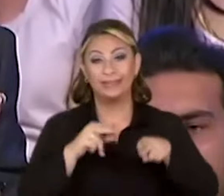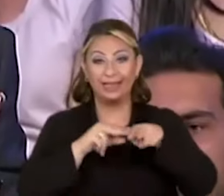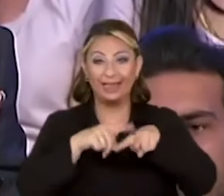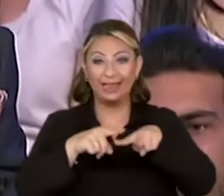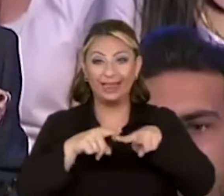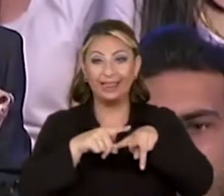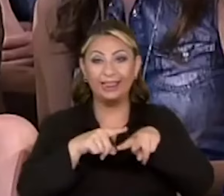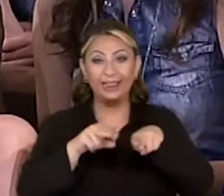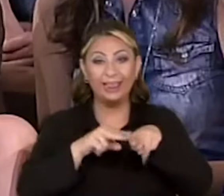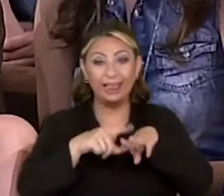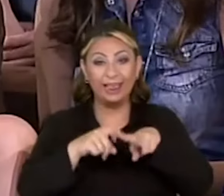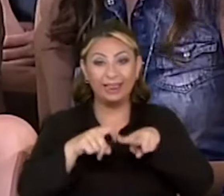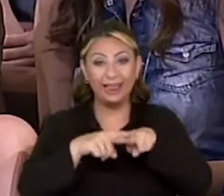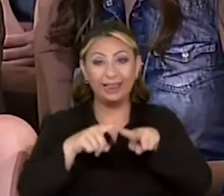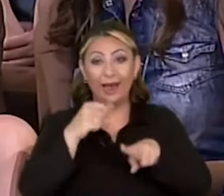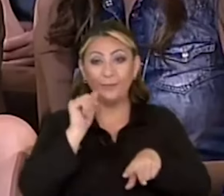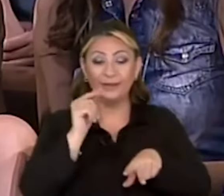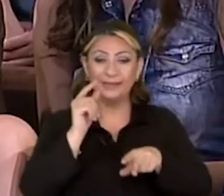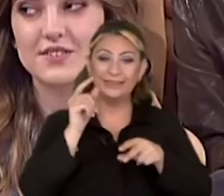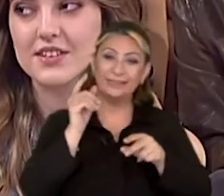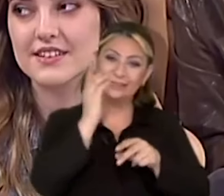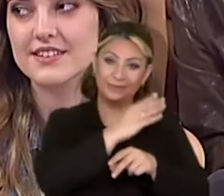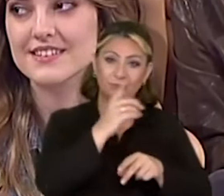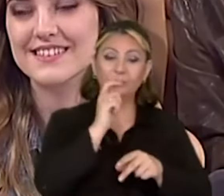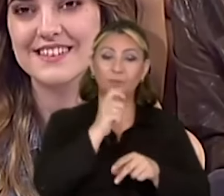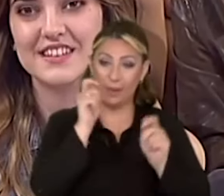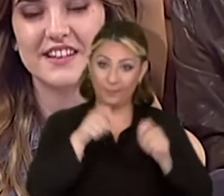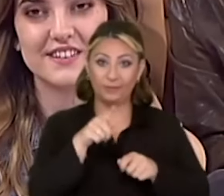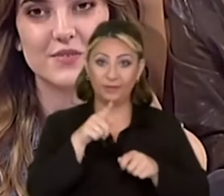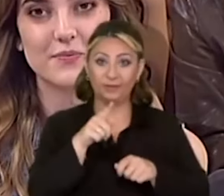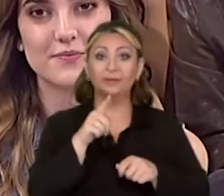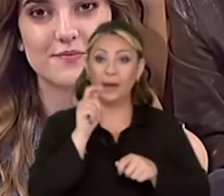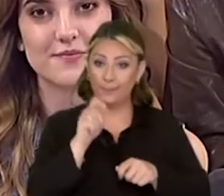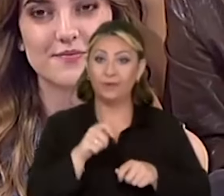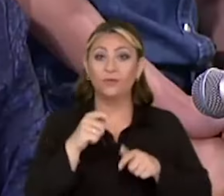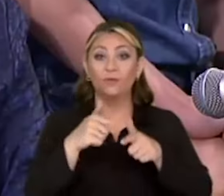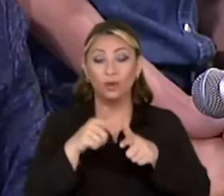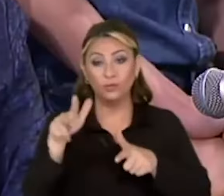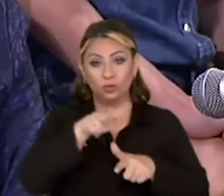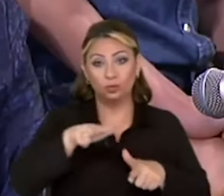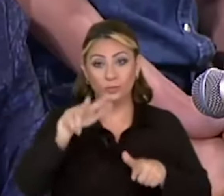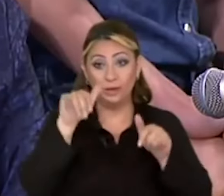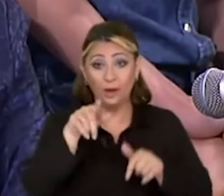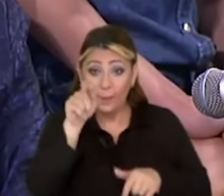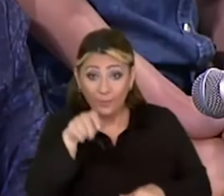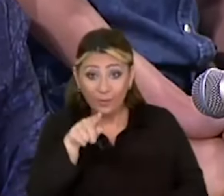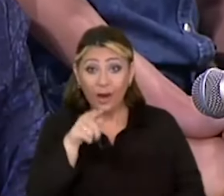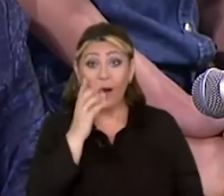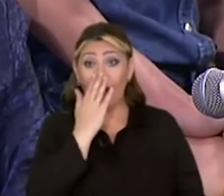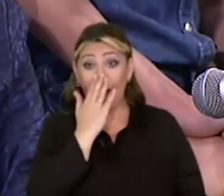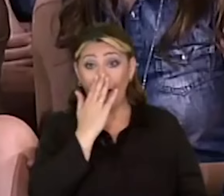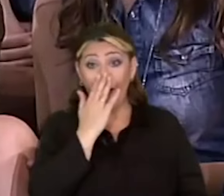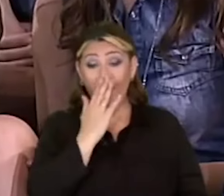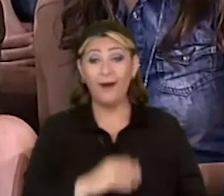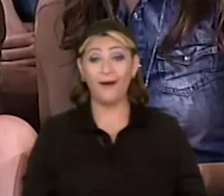abinin yerine sunduğu programda. Sen de gittin mi oraya bilmiyorum. Gittim. Sen de sundun mu? Ben Fuat de sundum, Fuat da sundu. Fuat abi de sundu tabii mu? Tabii üçümüz de